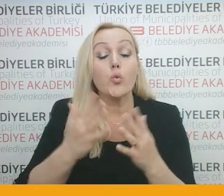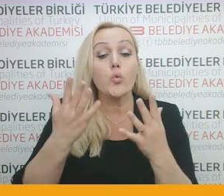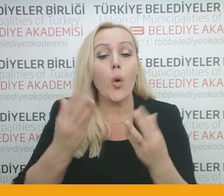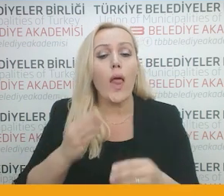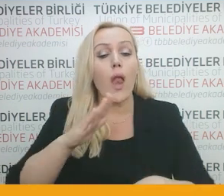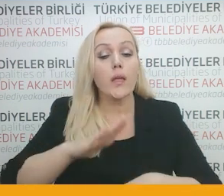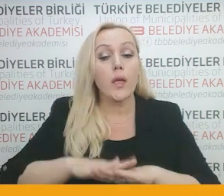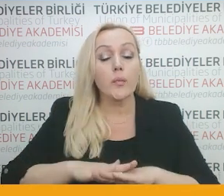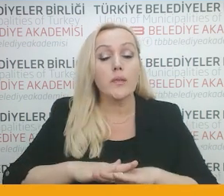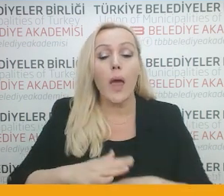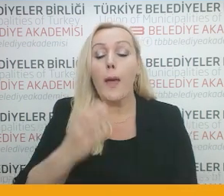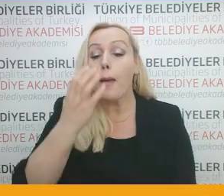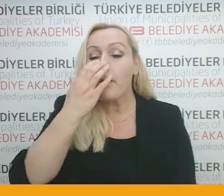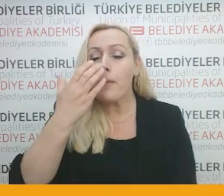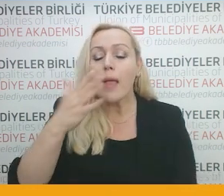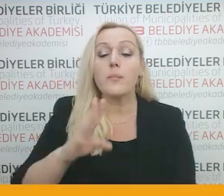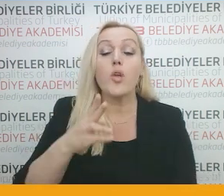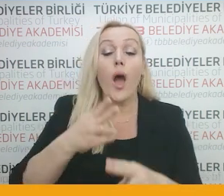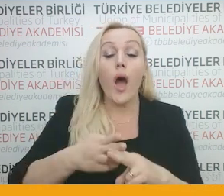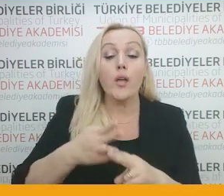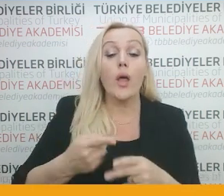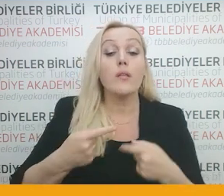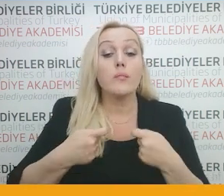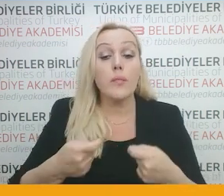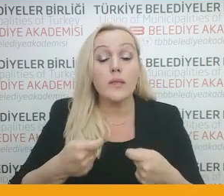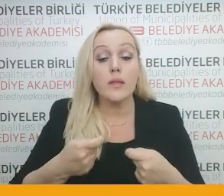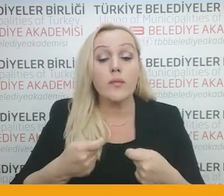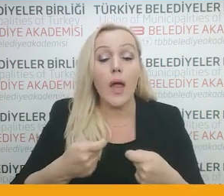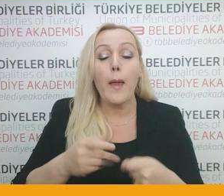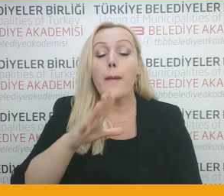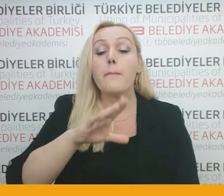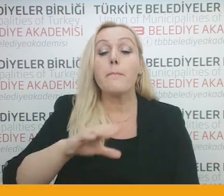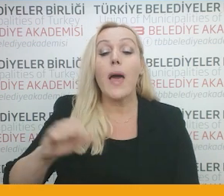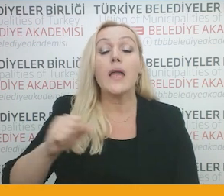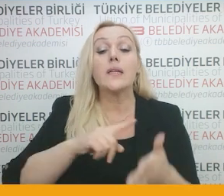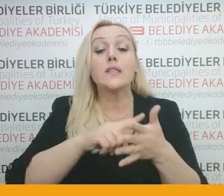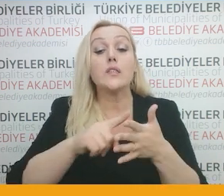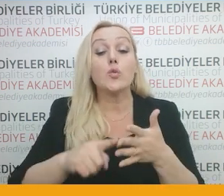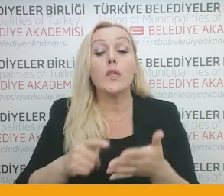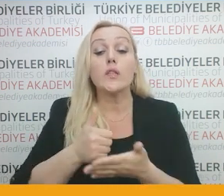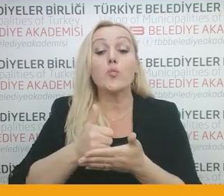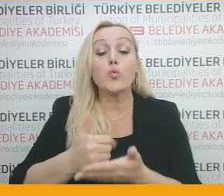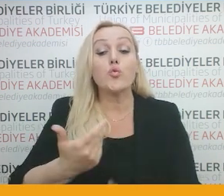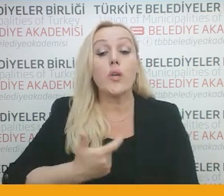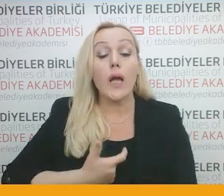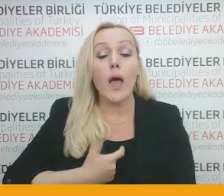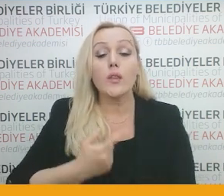tamamlanması beklenilmeyecek. İvedi ve zorunlu giderler üst sınırları Merkez Yönetim Bütçe Kanunu'na gösterilen tutar kadar